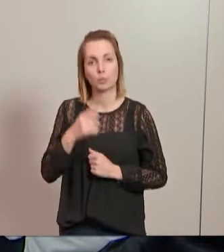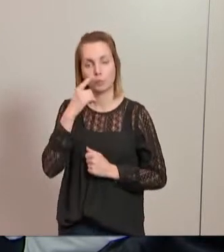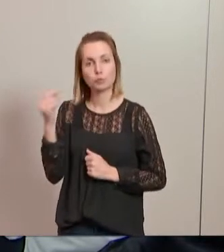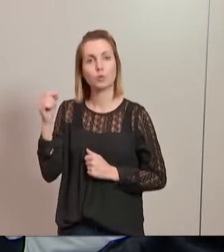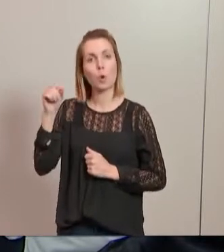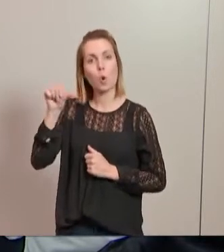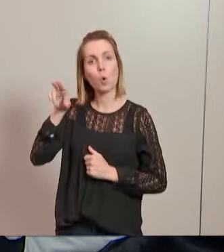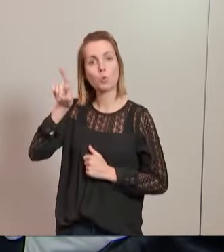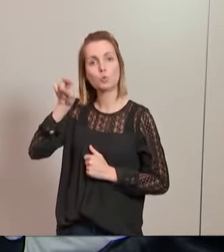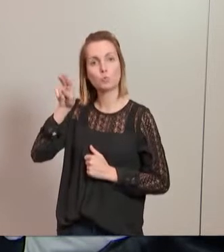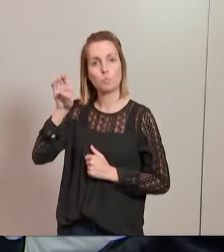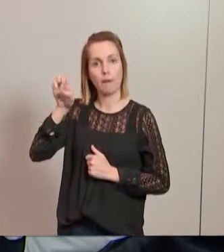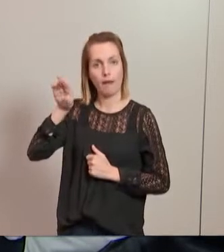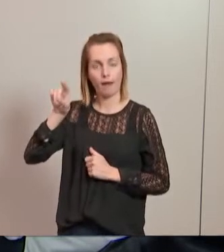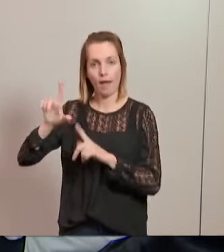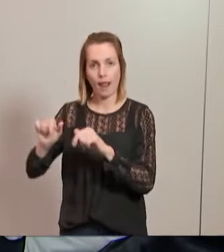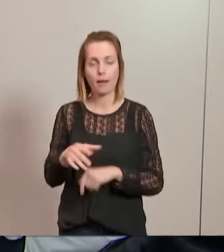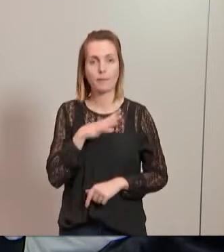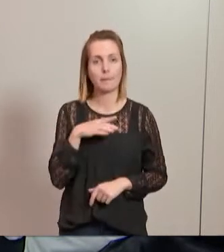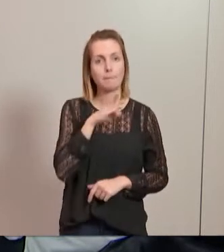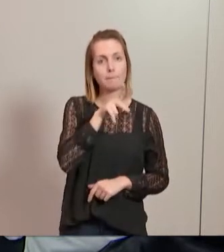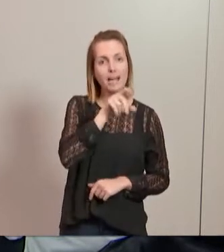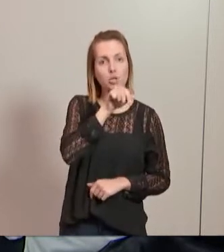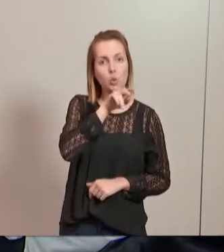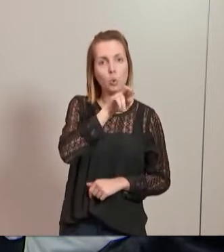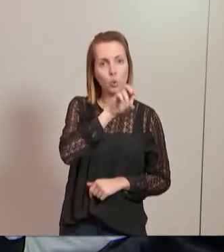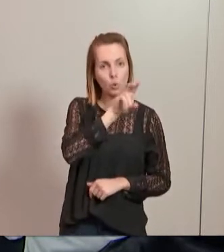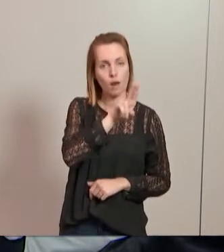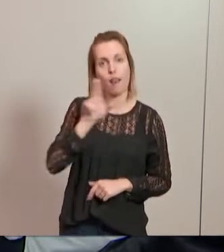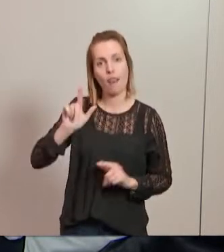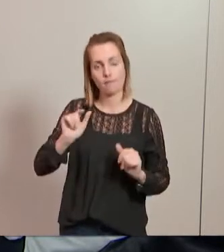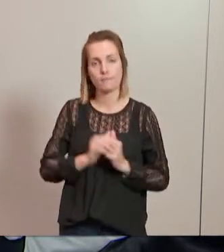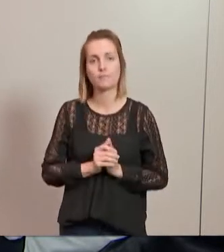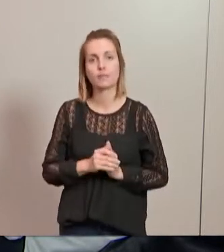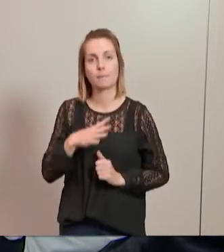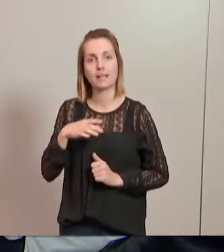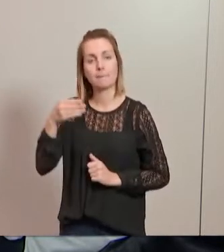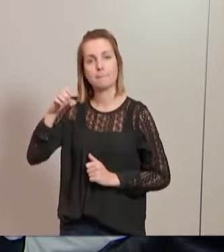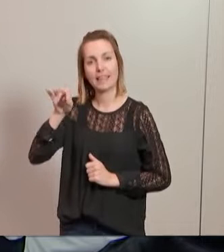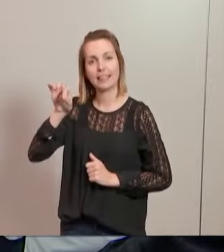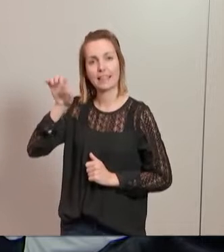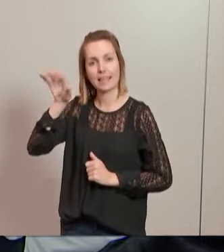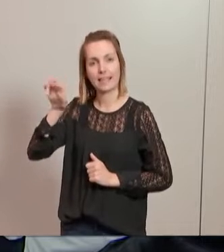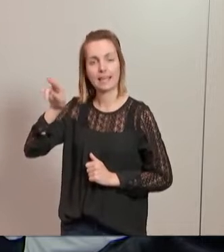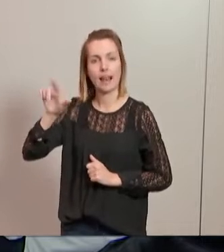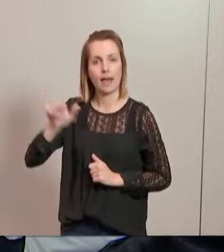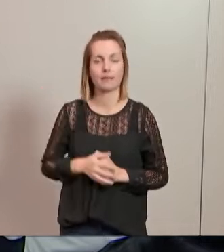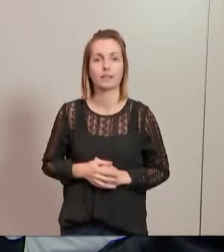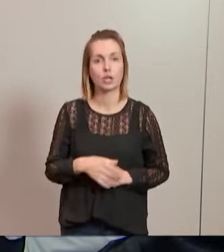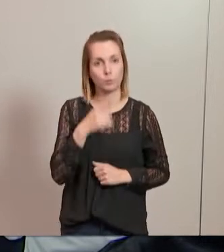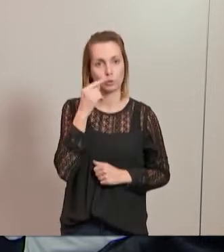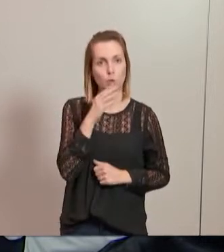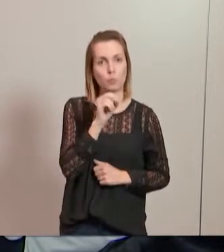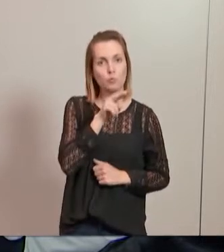Audubert. Présent. Eva Pacro. Présente. Martine Métayer. Présente. Roland